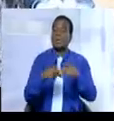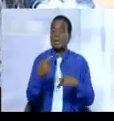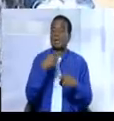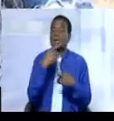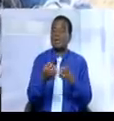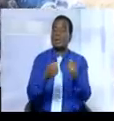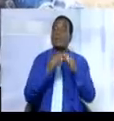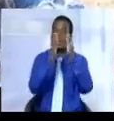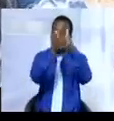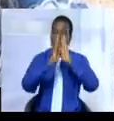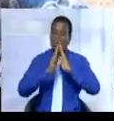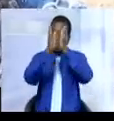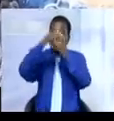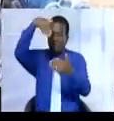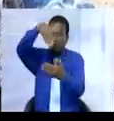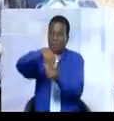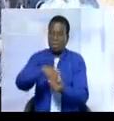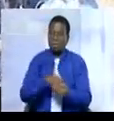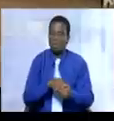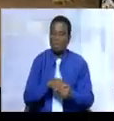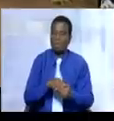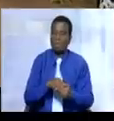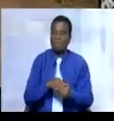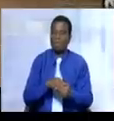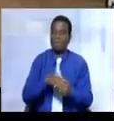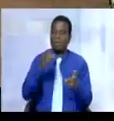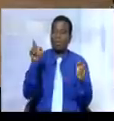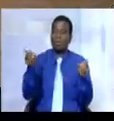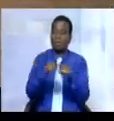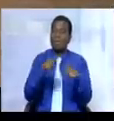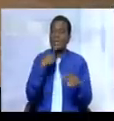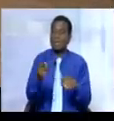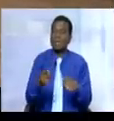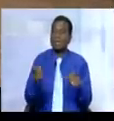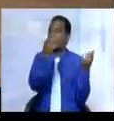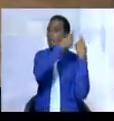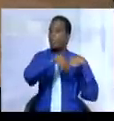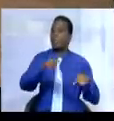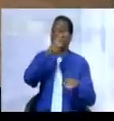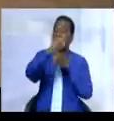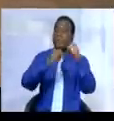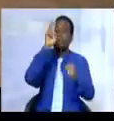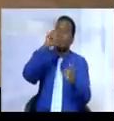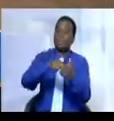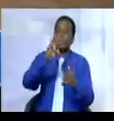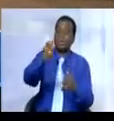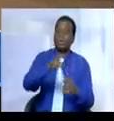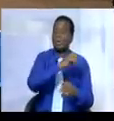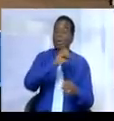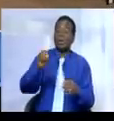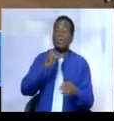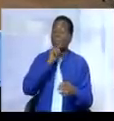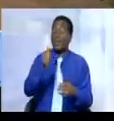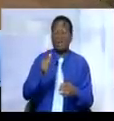de faire des doléances au Conseil régional. Parce que comme je l'ai dit, depuis 2007, on n'a jamais eu à pratiquer une route comme ça, à